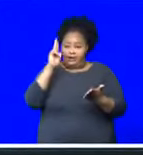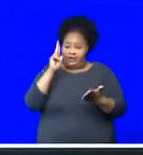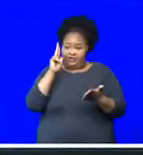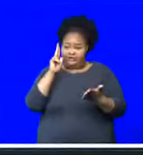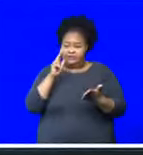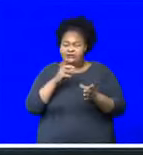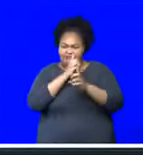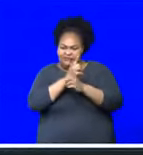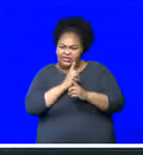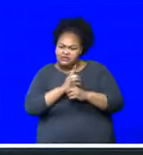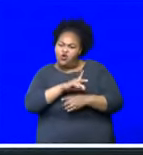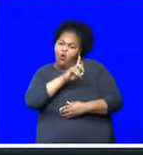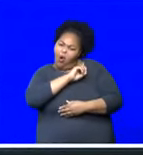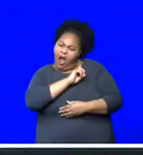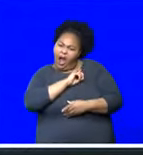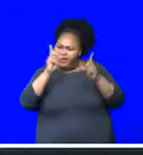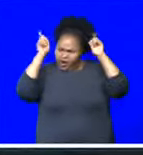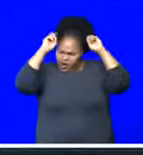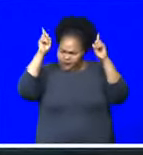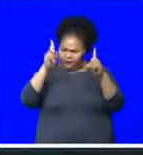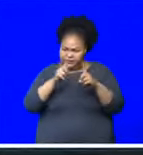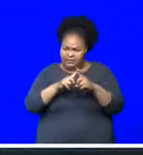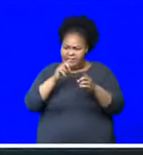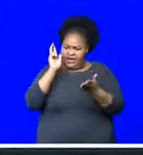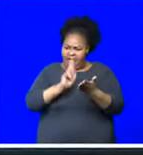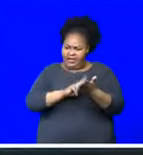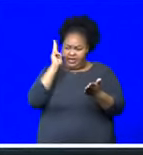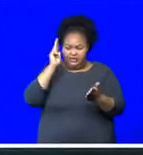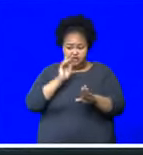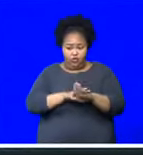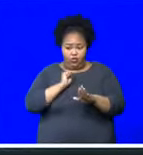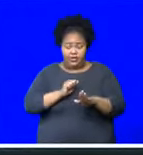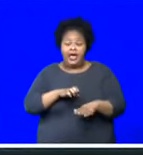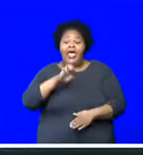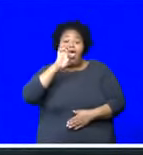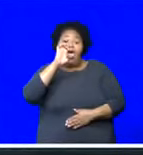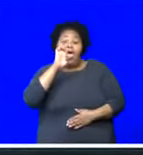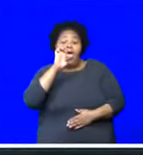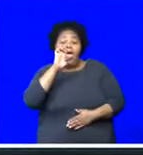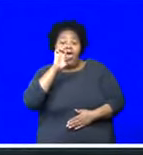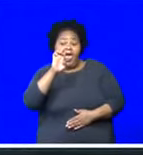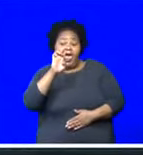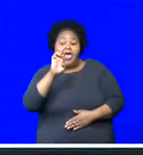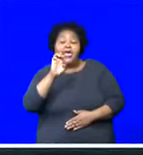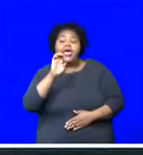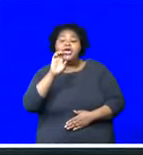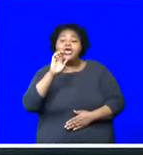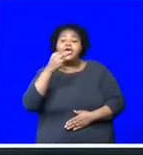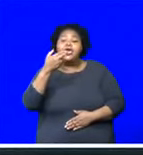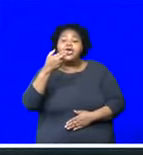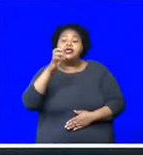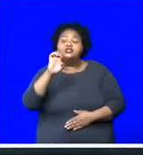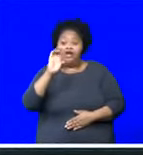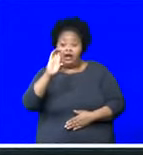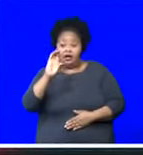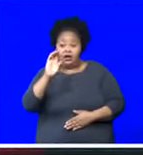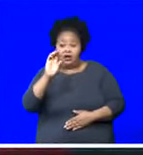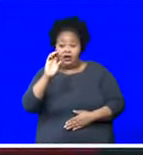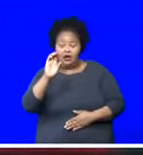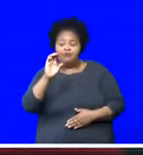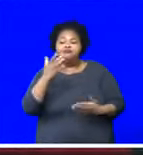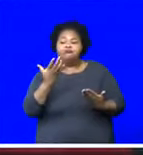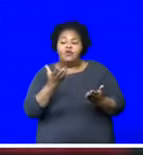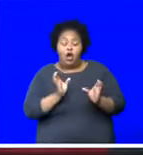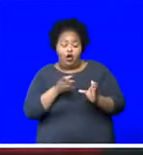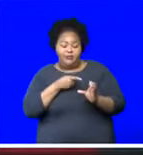accredited labantu eshekike ukhala ngekuthi lama requirements solo akakamitheki kahle. There's